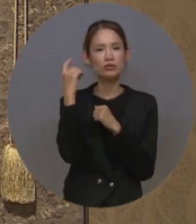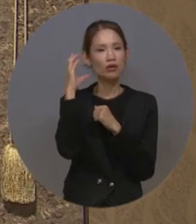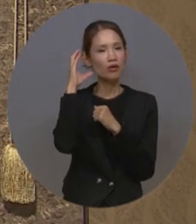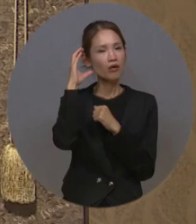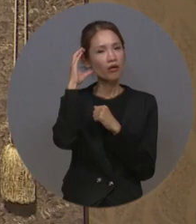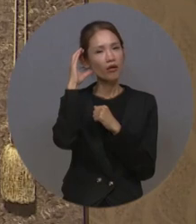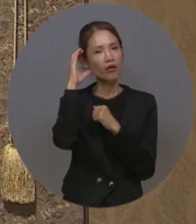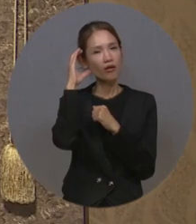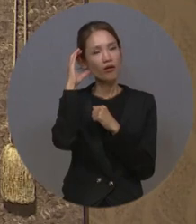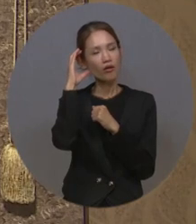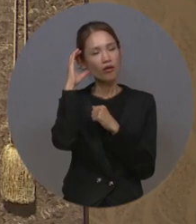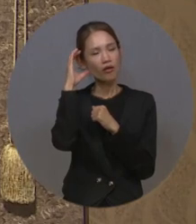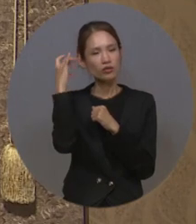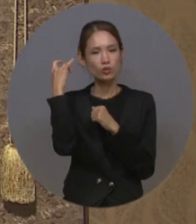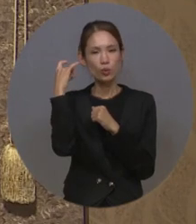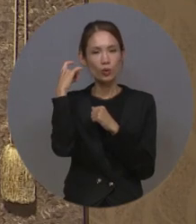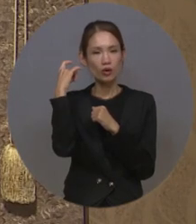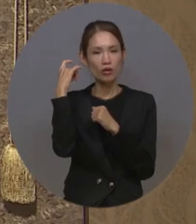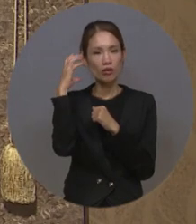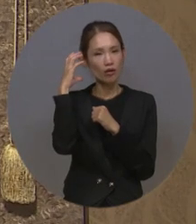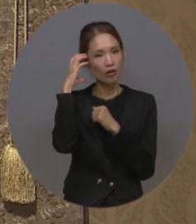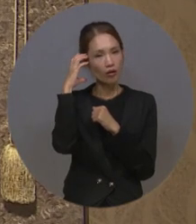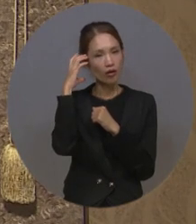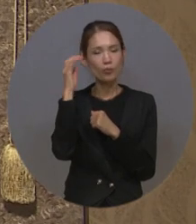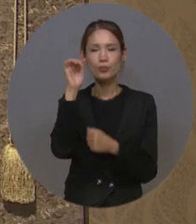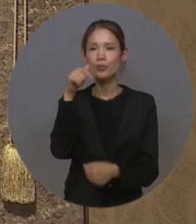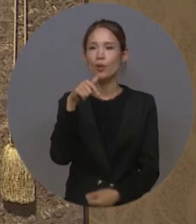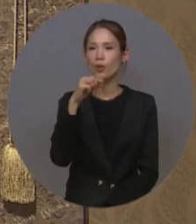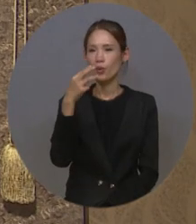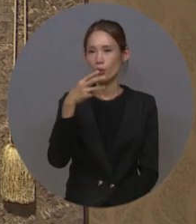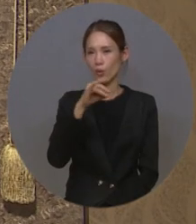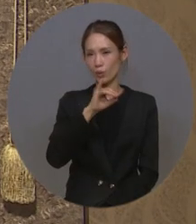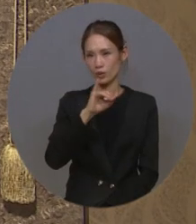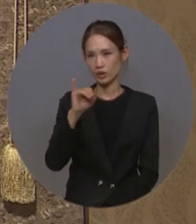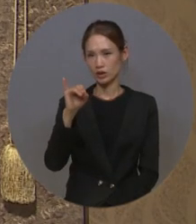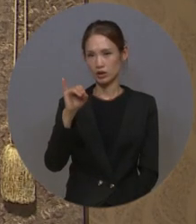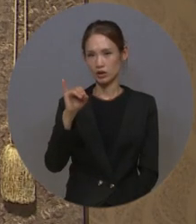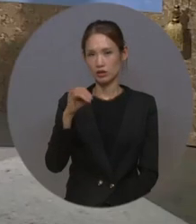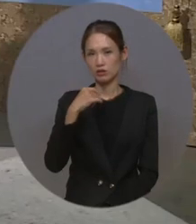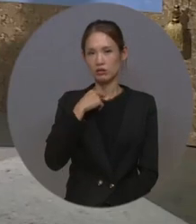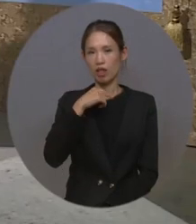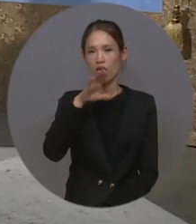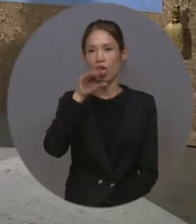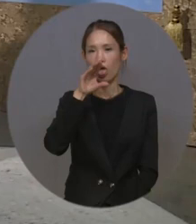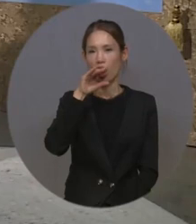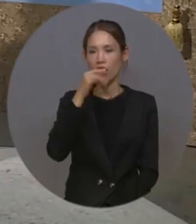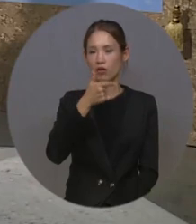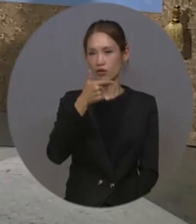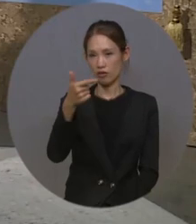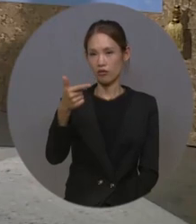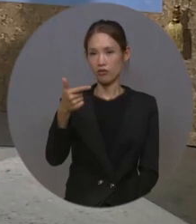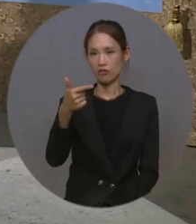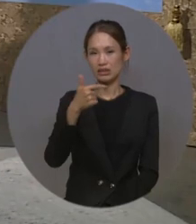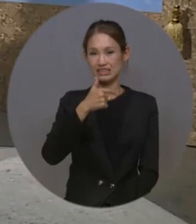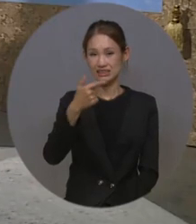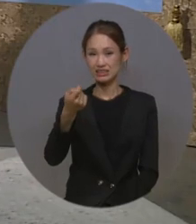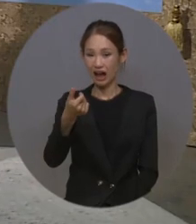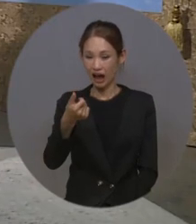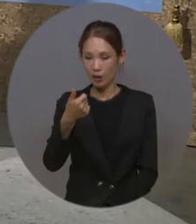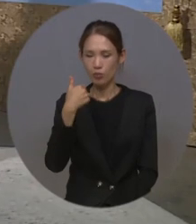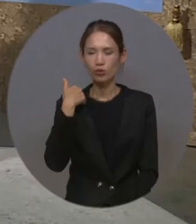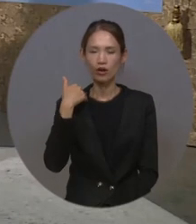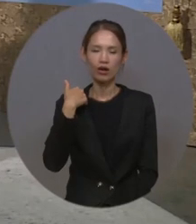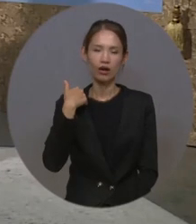아니고요. 하는 목골입니다. 예. 혀가 커요. 사람들이 자기 혀가 큰지 작은지를 몰라요.